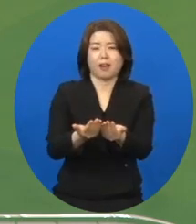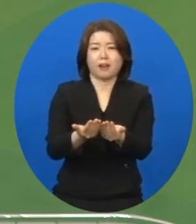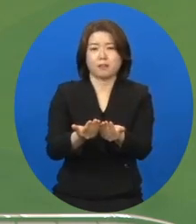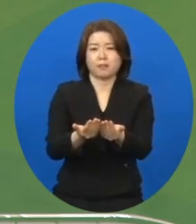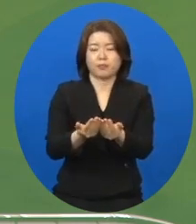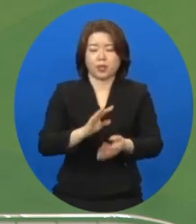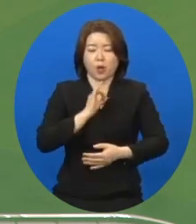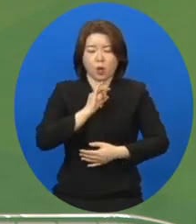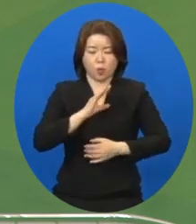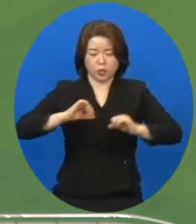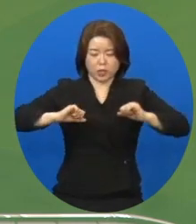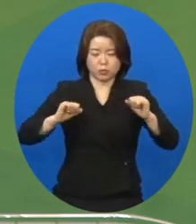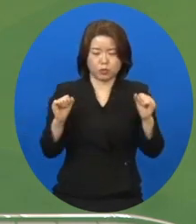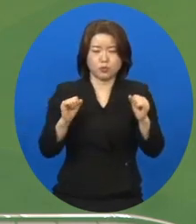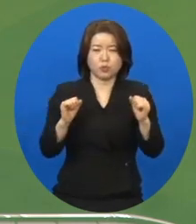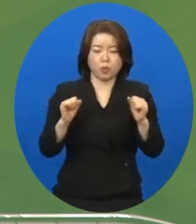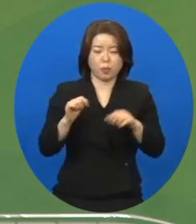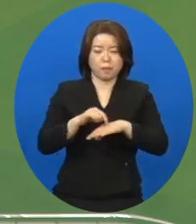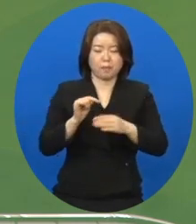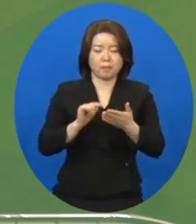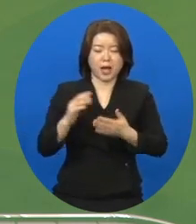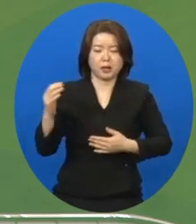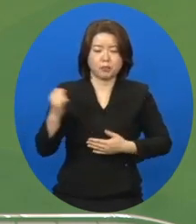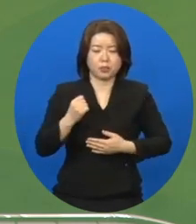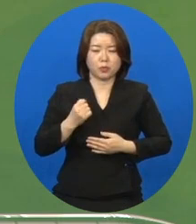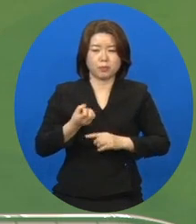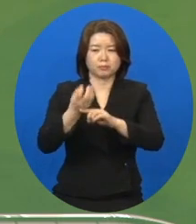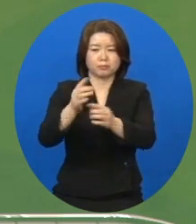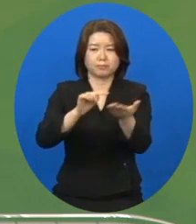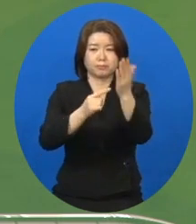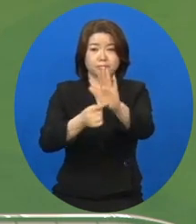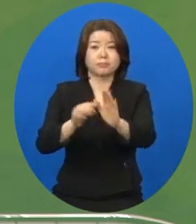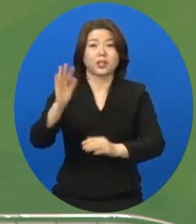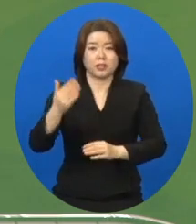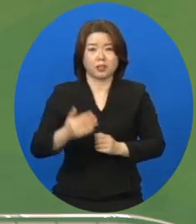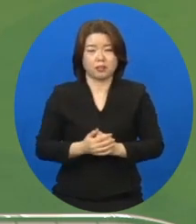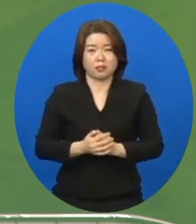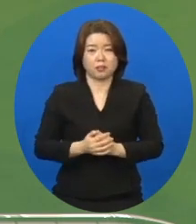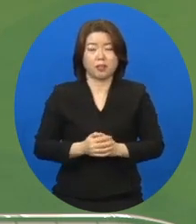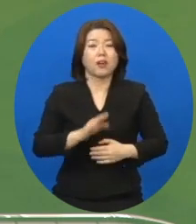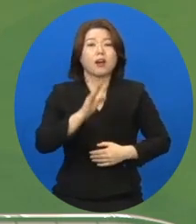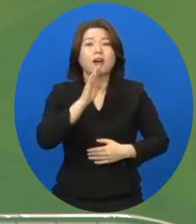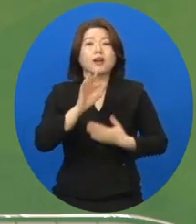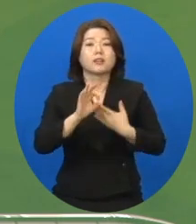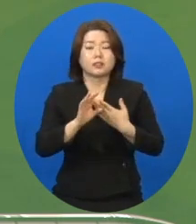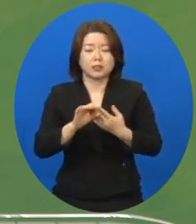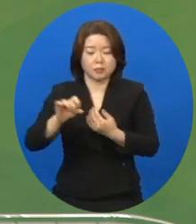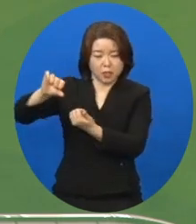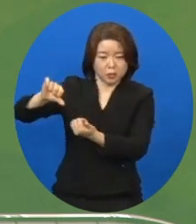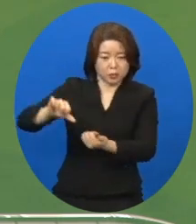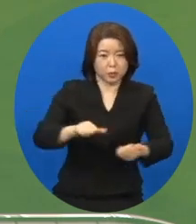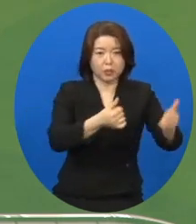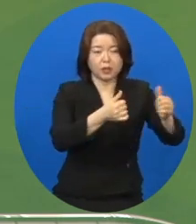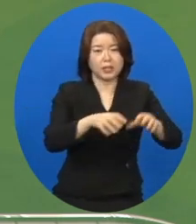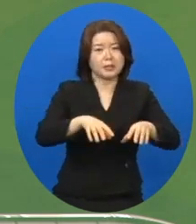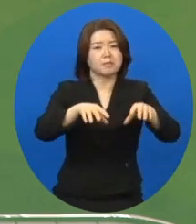오직 순종함으로만 하는 거예요. 그러면 요단강이 갈라지는 역사를